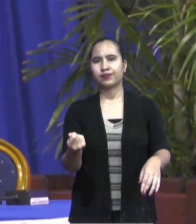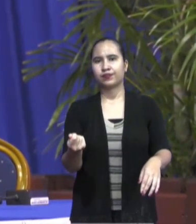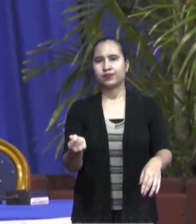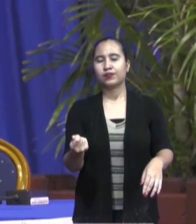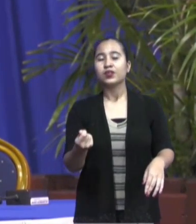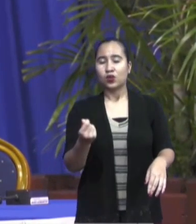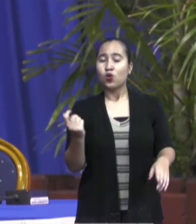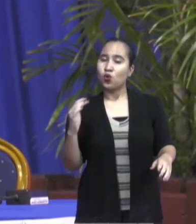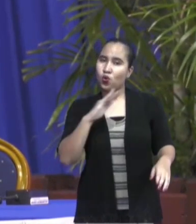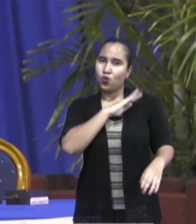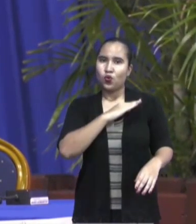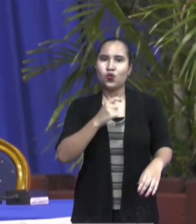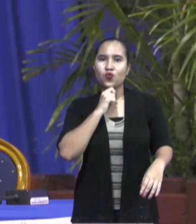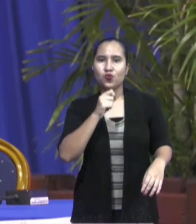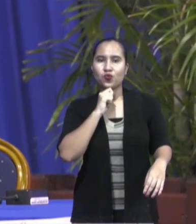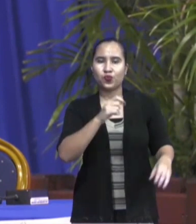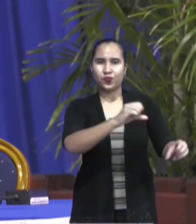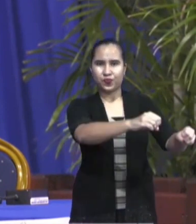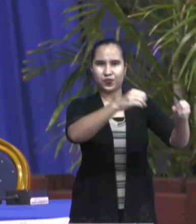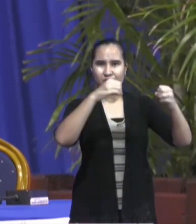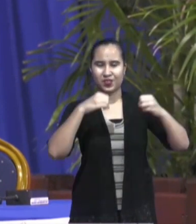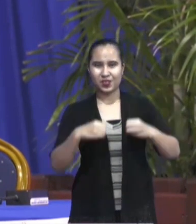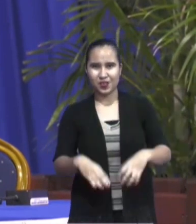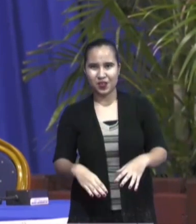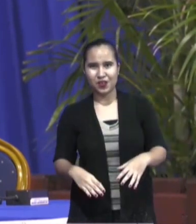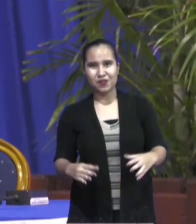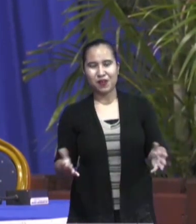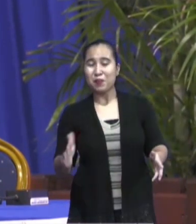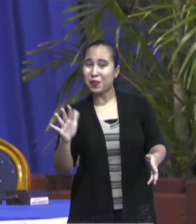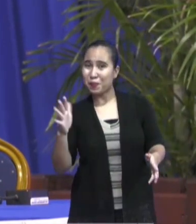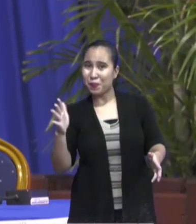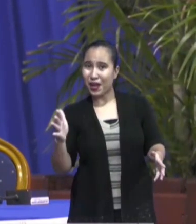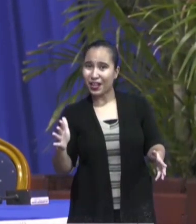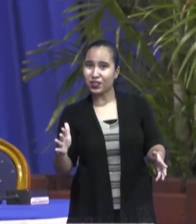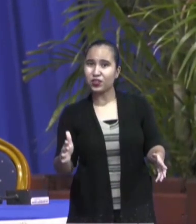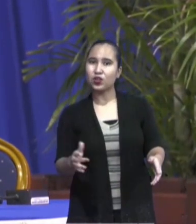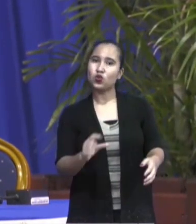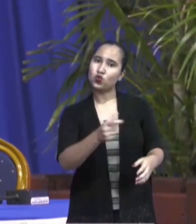er zijn voorstellen om de importen van luxegoederen tijdelijk te stoppen